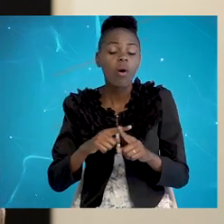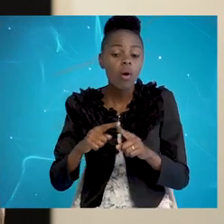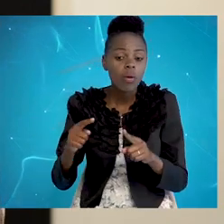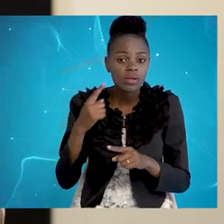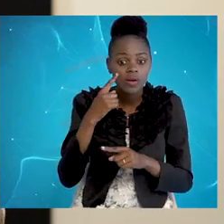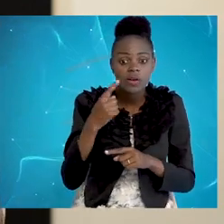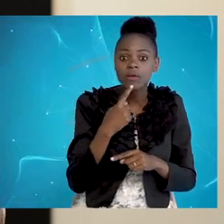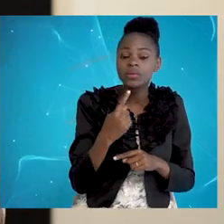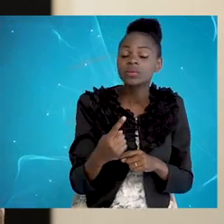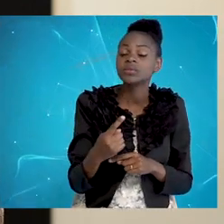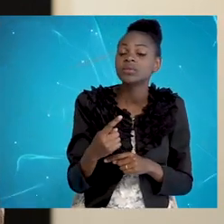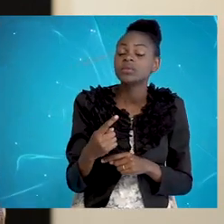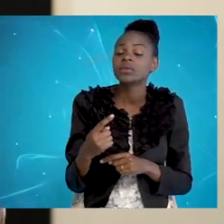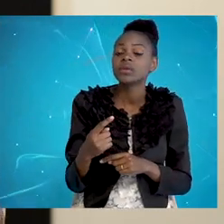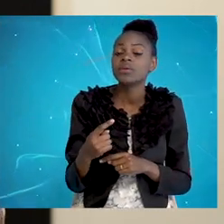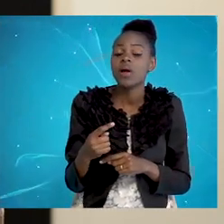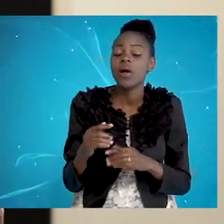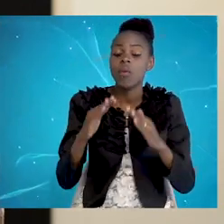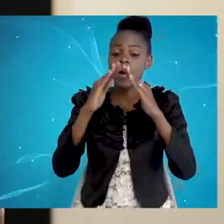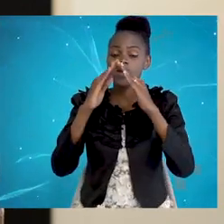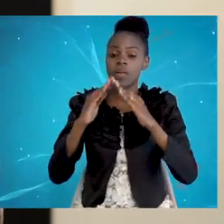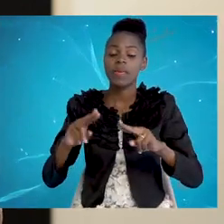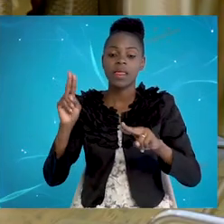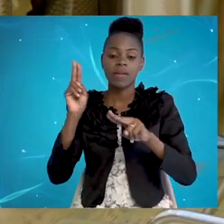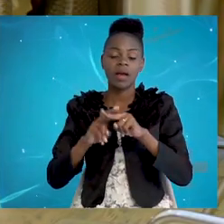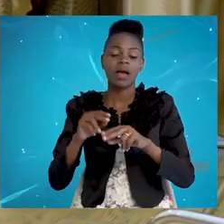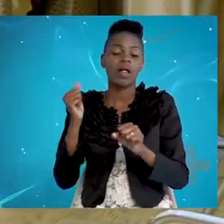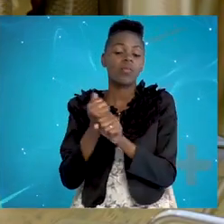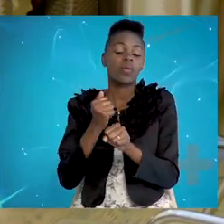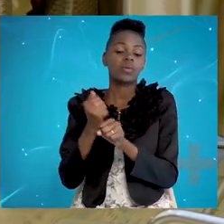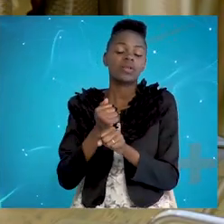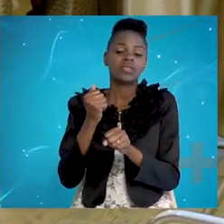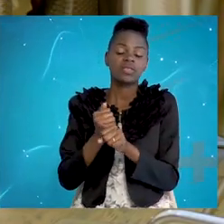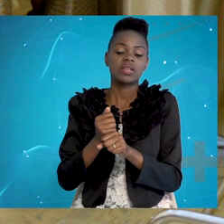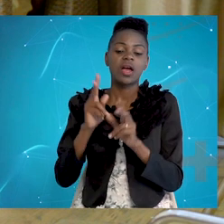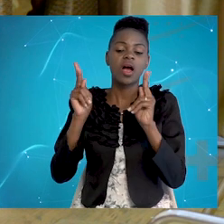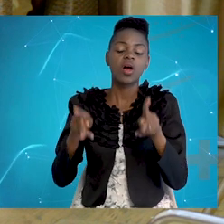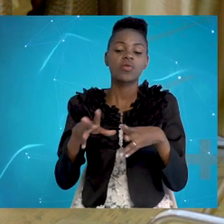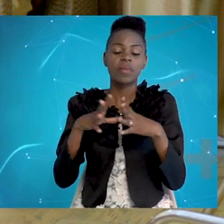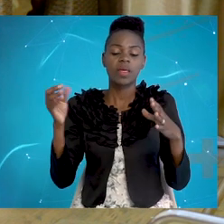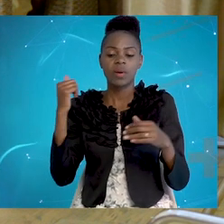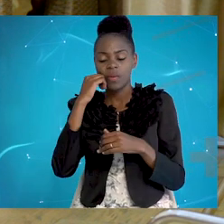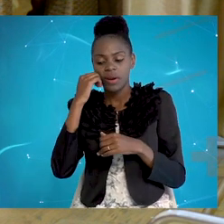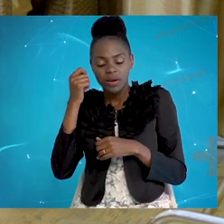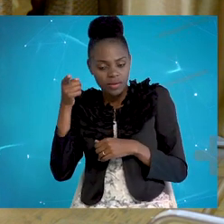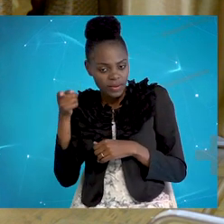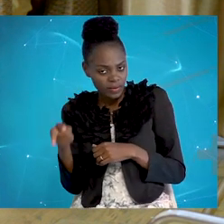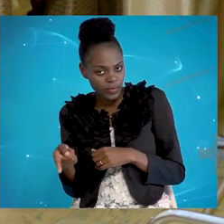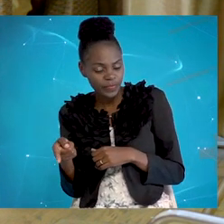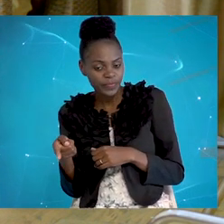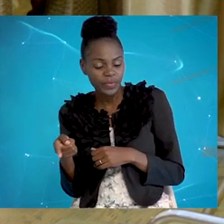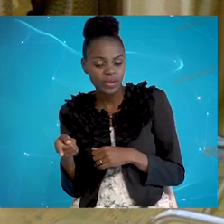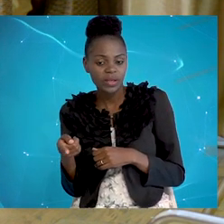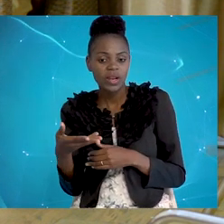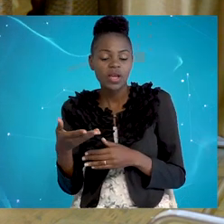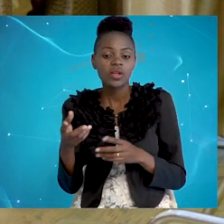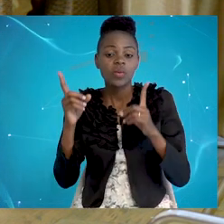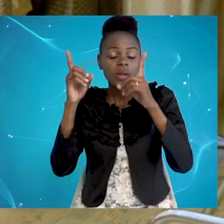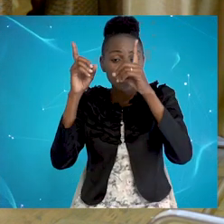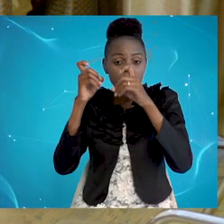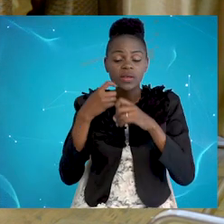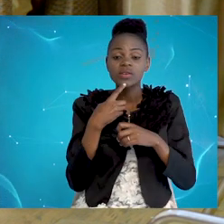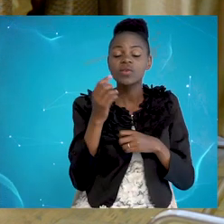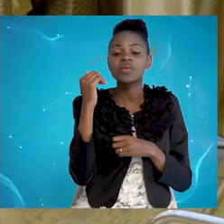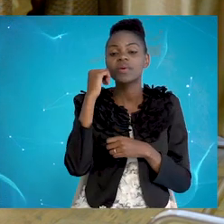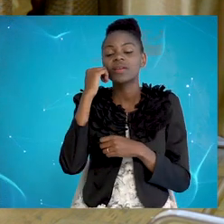kuti manyumba mamwe yamagwira ntchito ambira madwala ntenda imene. So, zikutipasa chithunthuzo chonena